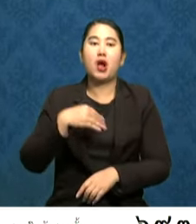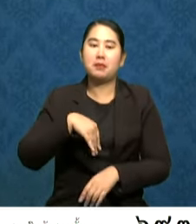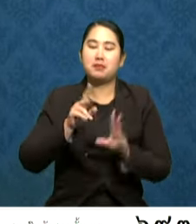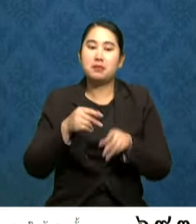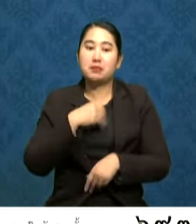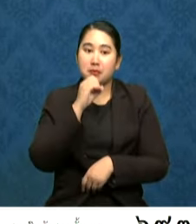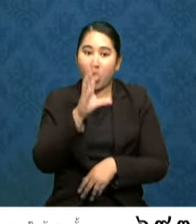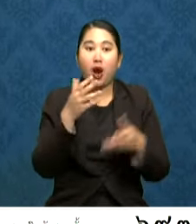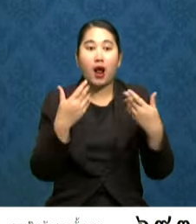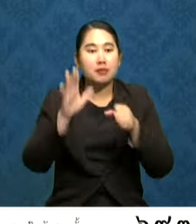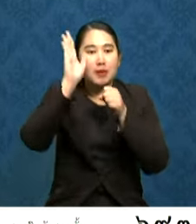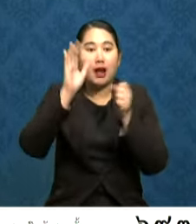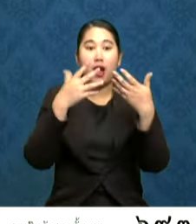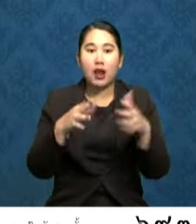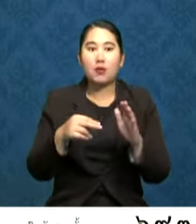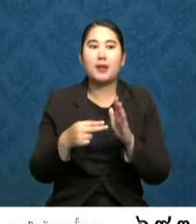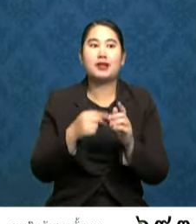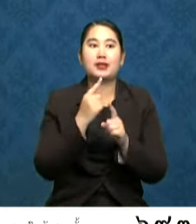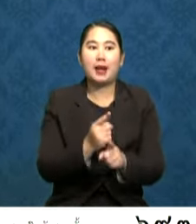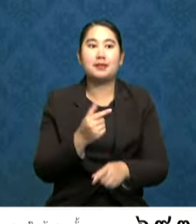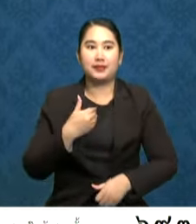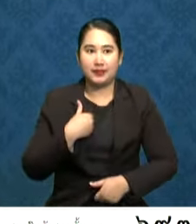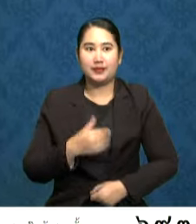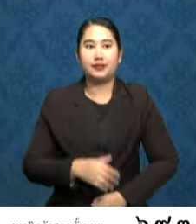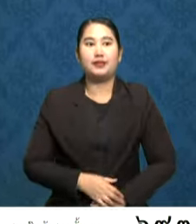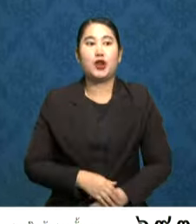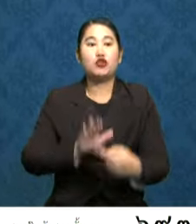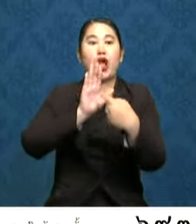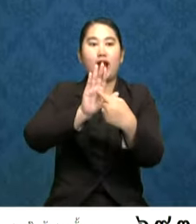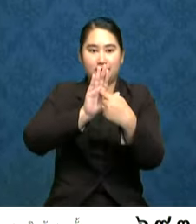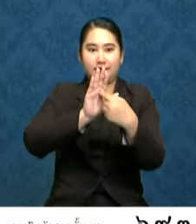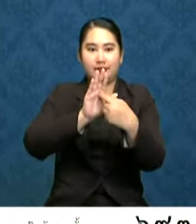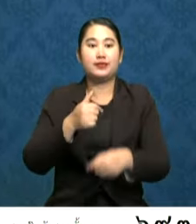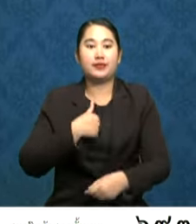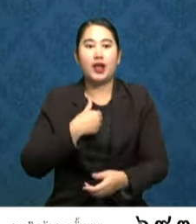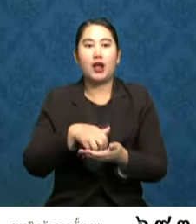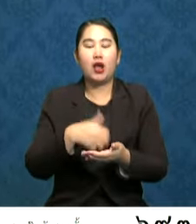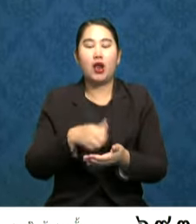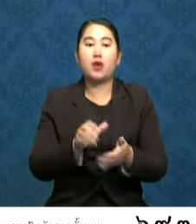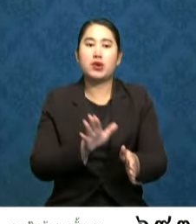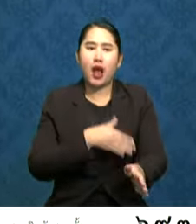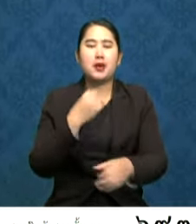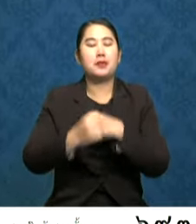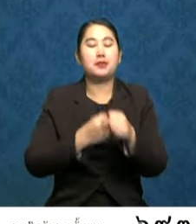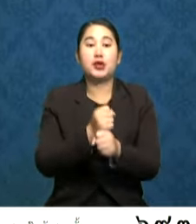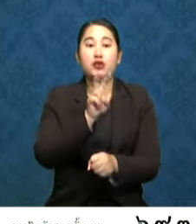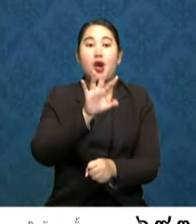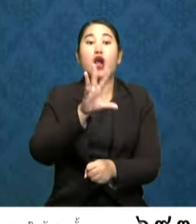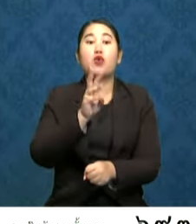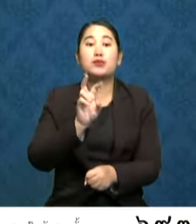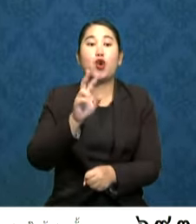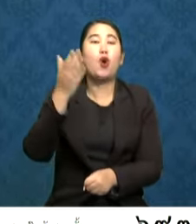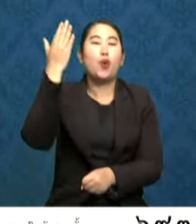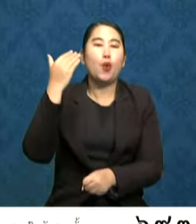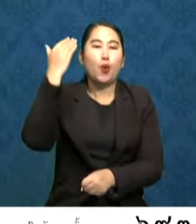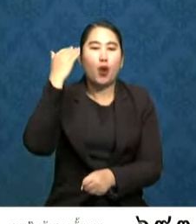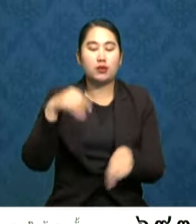ประชาคมกับพี่น้องประชาชนหรือไม่ค่ะนี่เป็นตัวอย่างค่ะที่ดิฉันใช้มาตั้งแต่เมื่อตอนปี 62นะคะว่ามัน